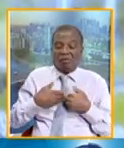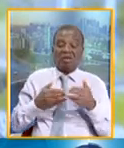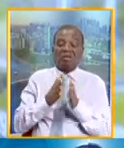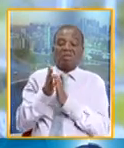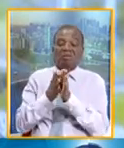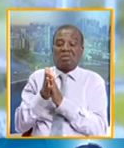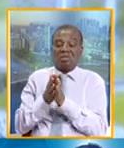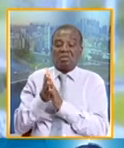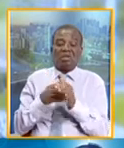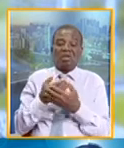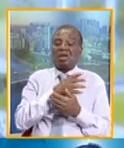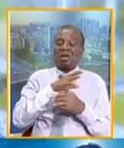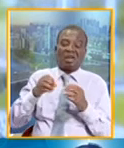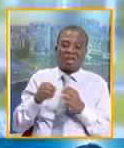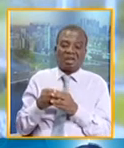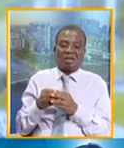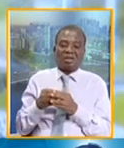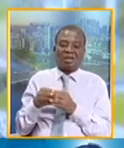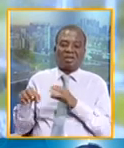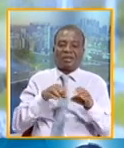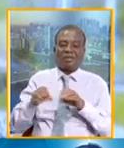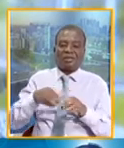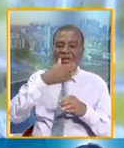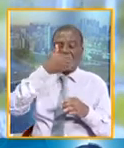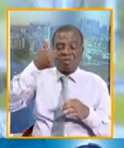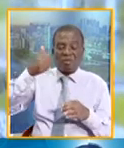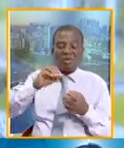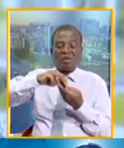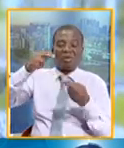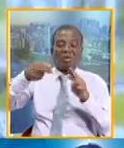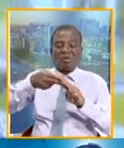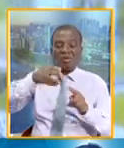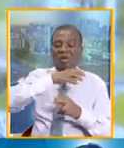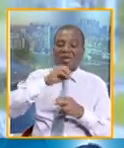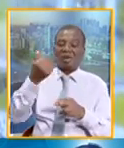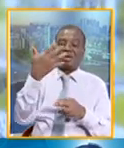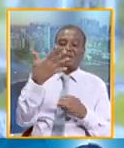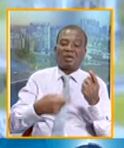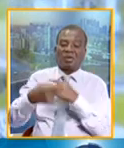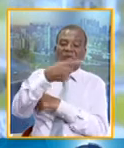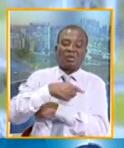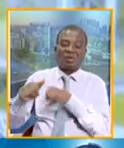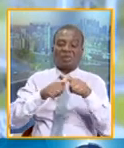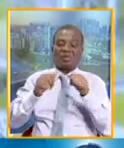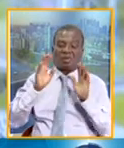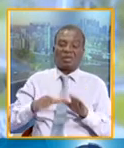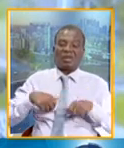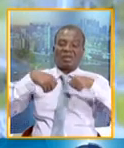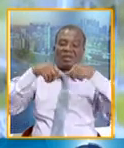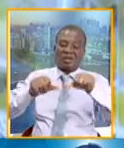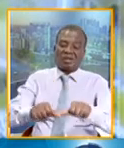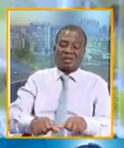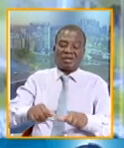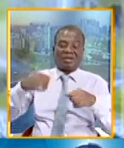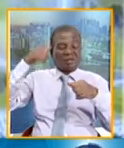véritable pain béni pour les secteurs d'activité qui réalisent leurs meilleurs chiffres d'affaires. 15 jours donc d'activité qui laissent un souvenir indélébile dans les